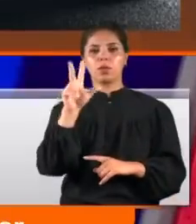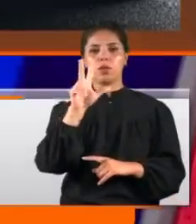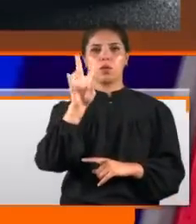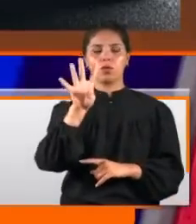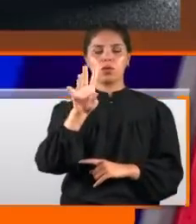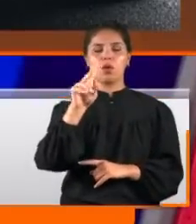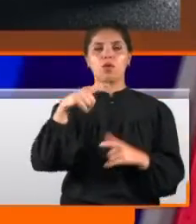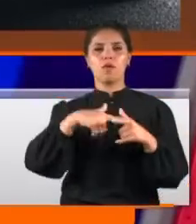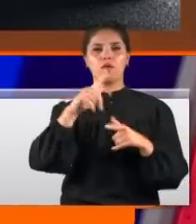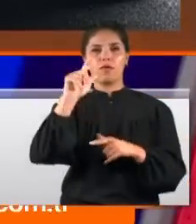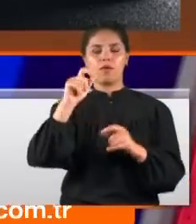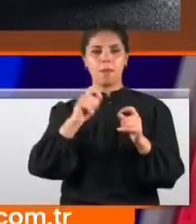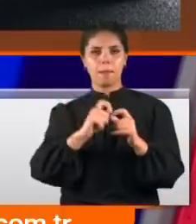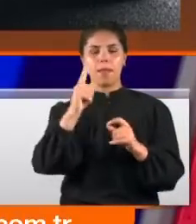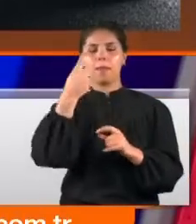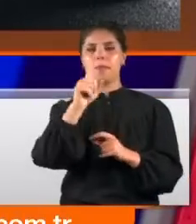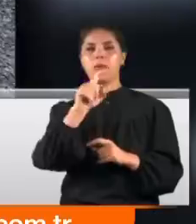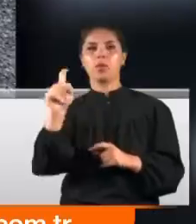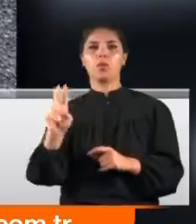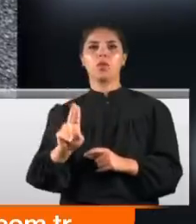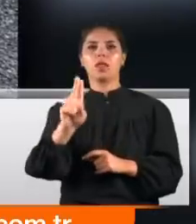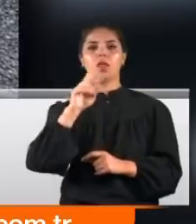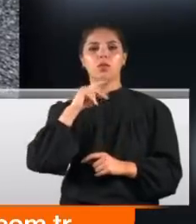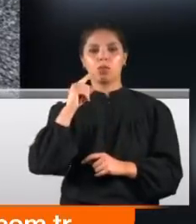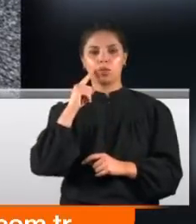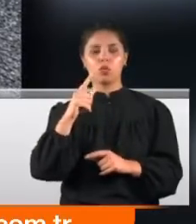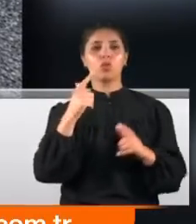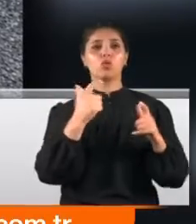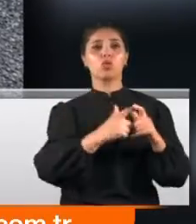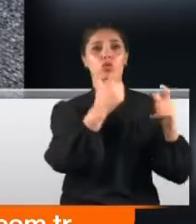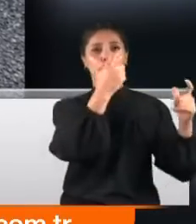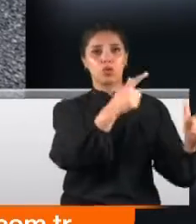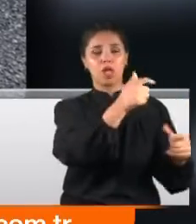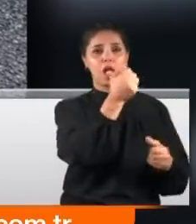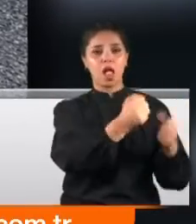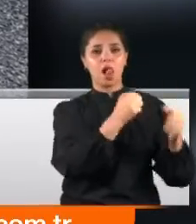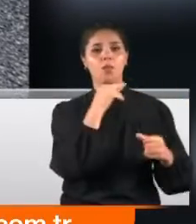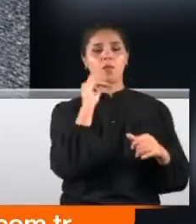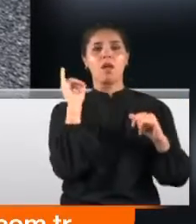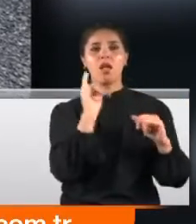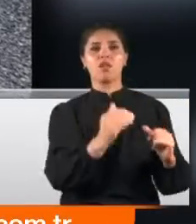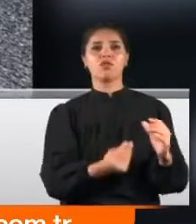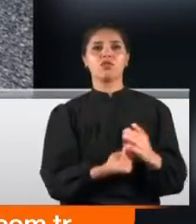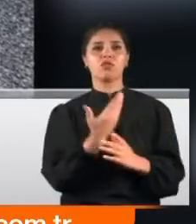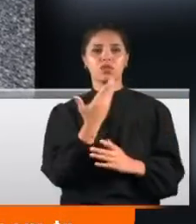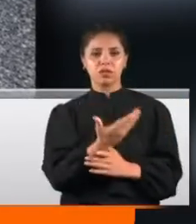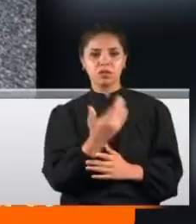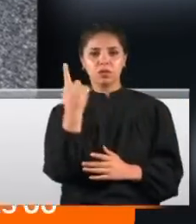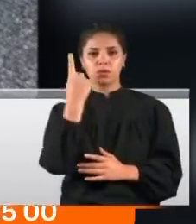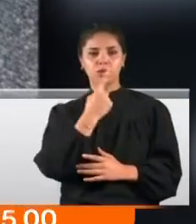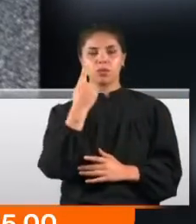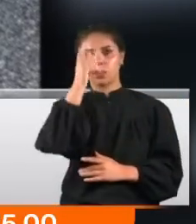34FB 1907 plakasını kullanıyor. Ancak Gürcistan'da da bir araçta da aynı plaka olduğu ortaya çıktı. İşte